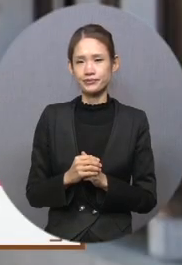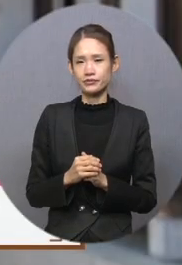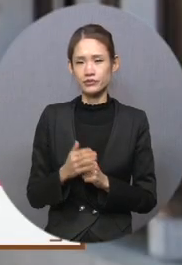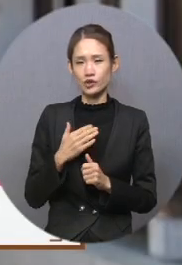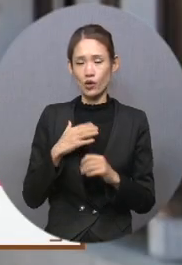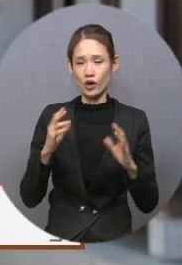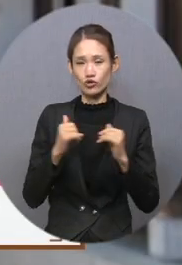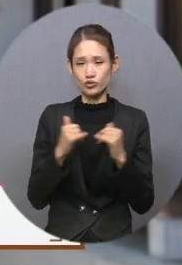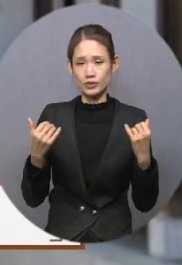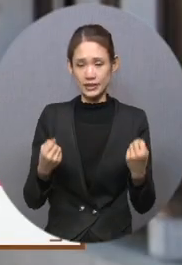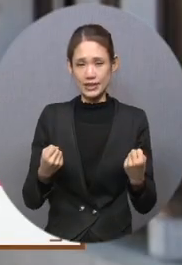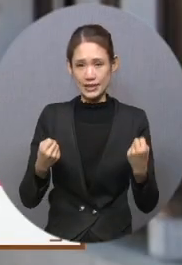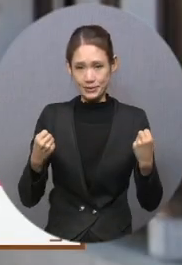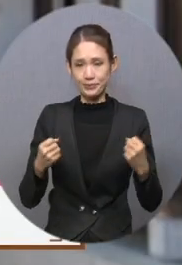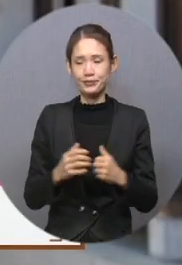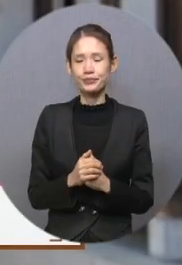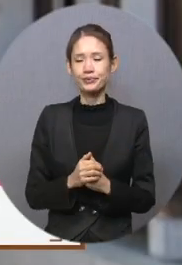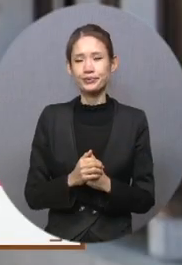저와 국민의 힘은